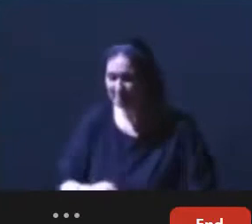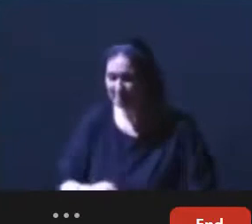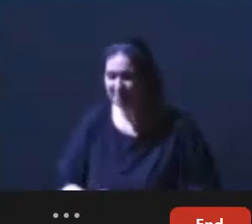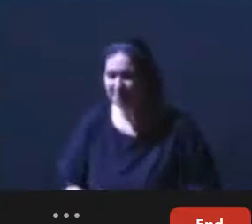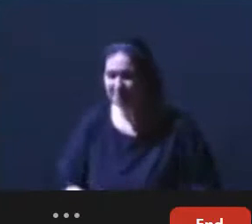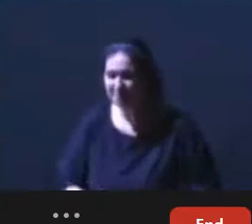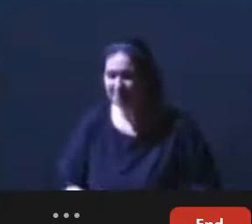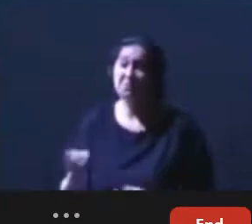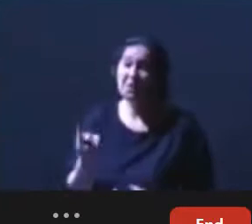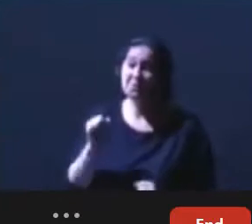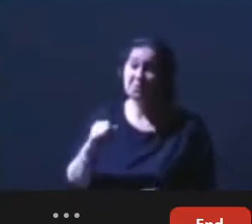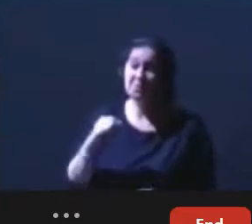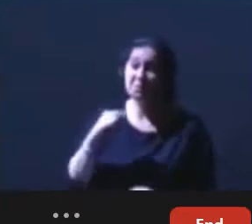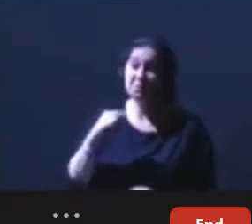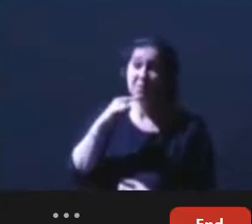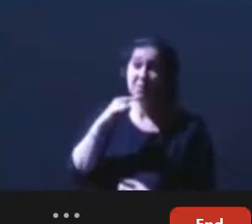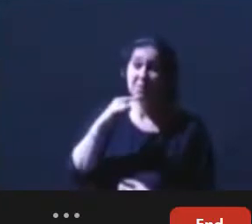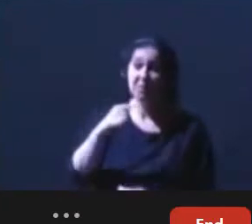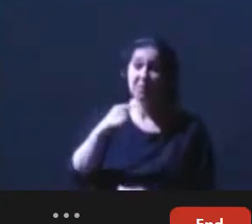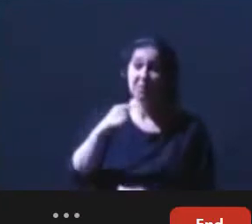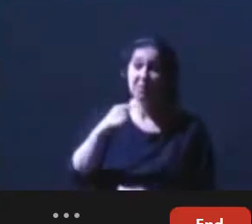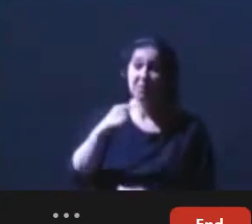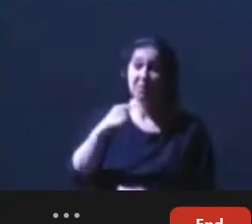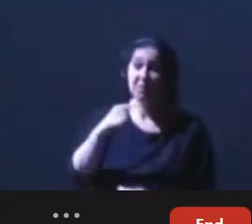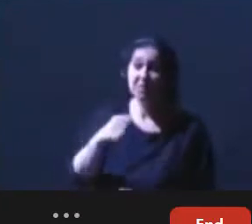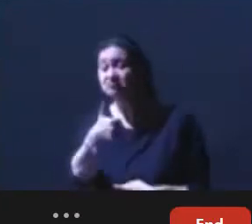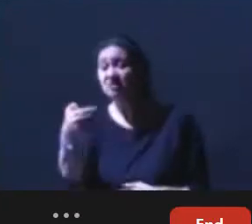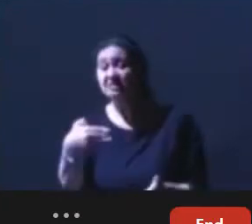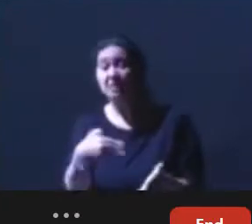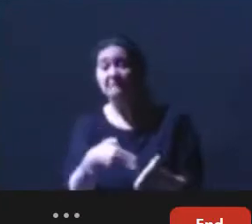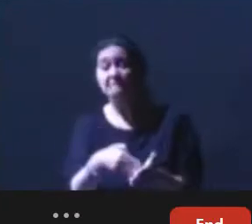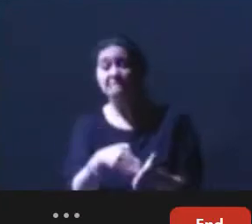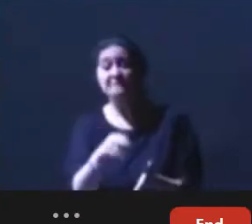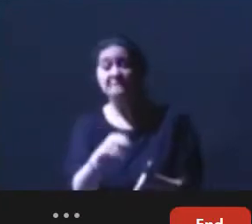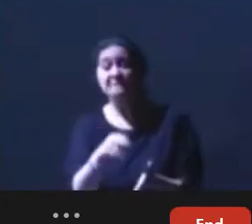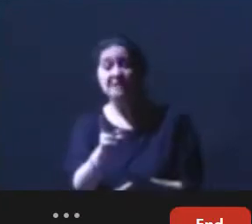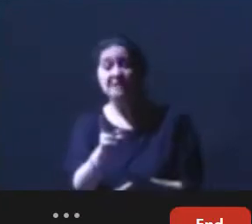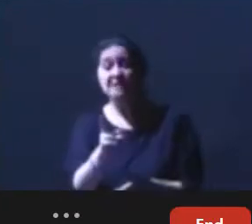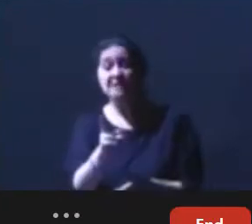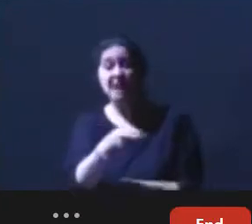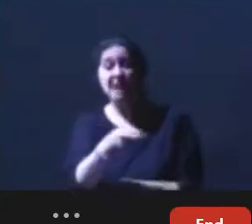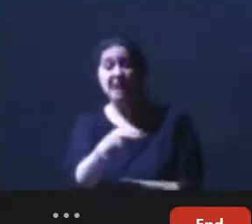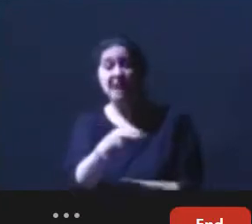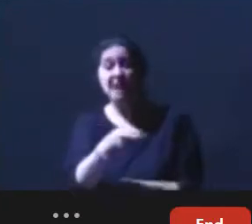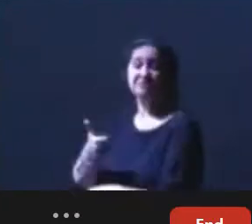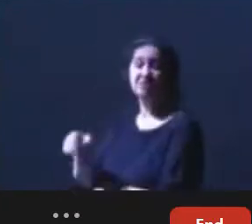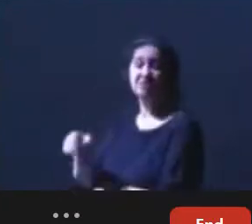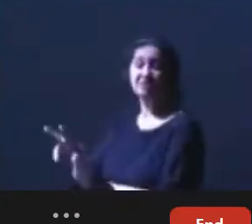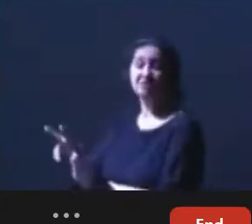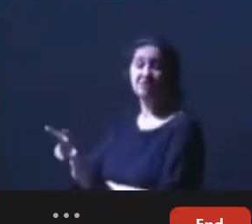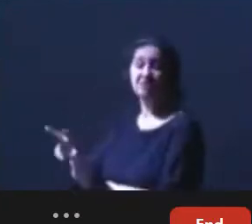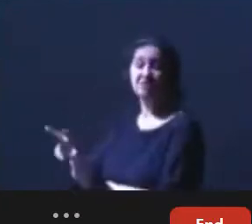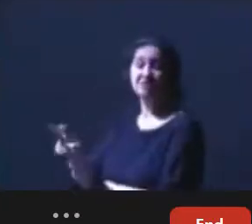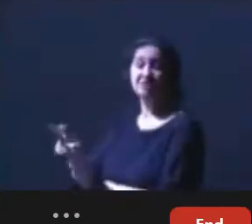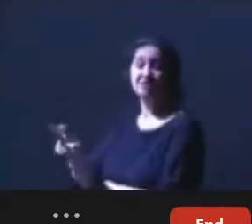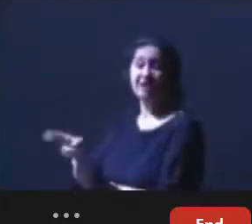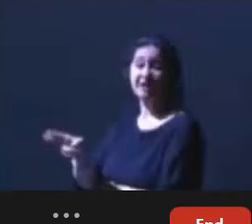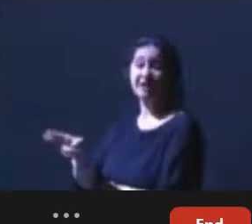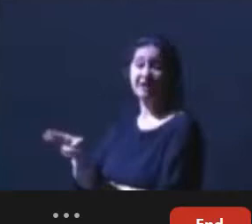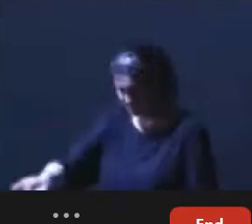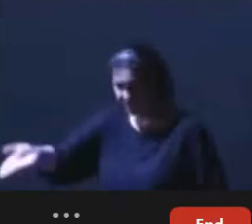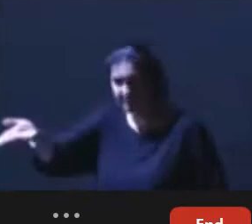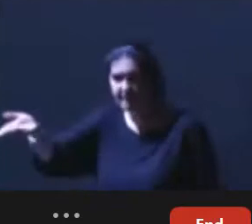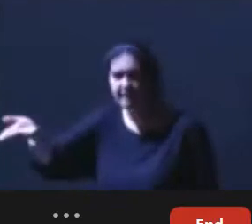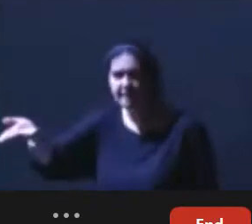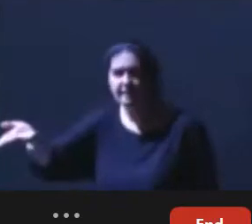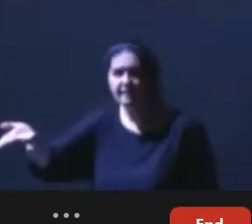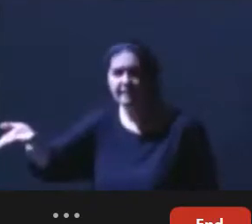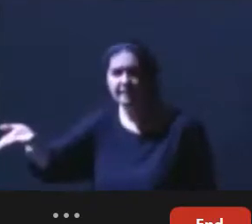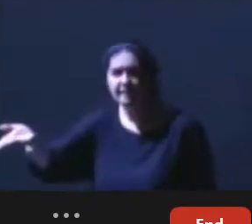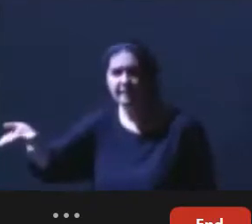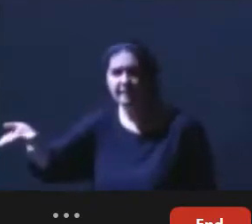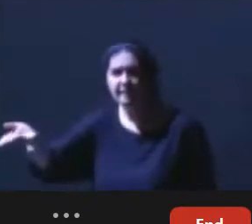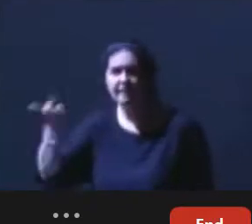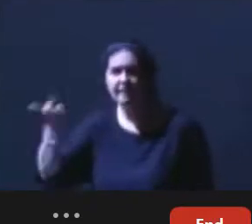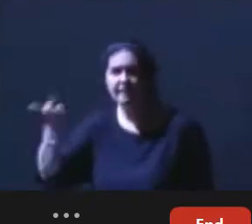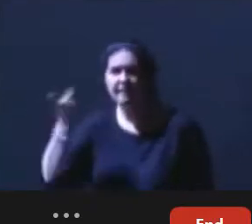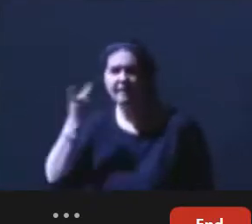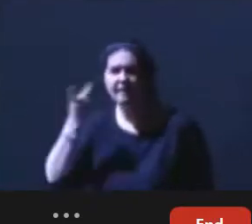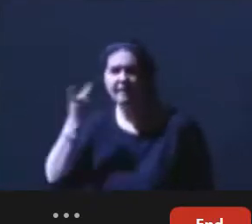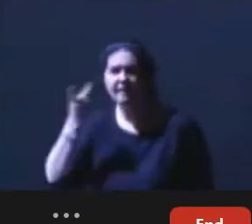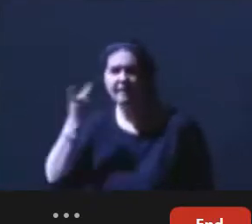bảo là đặt thử đi, không có thì mọi người nói là báo hết hàng. Thế thì sau đó thì mọi người nói là đây, cái sản phẩm